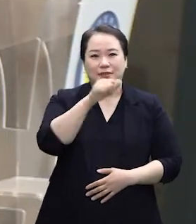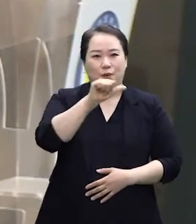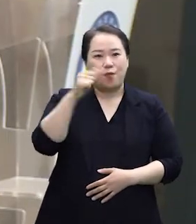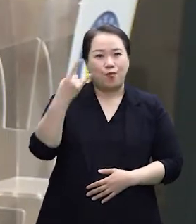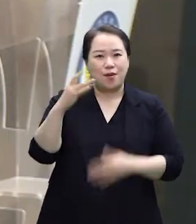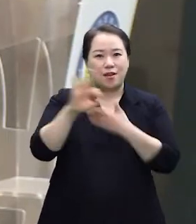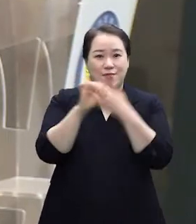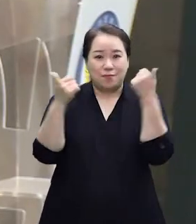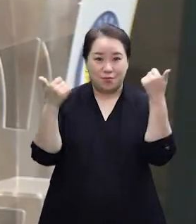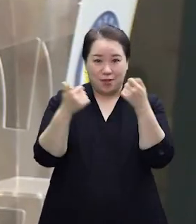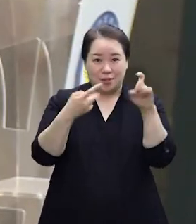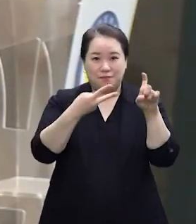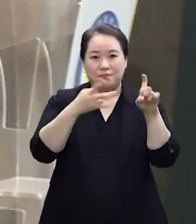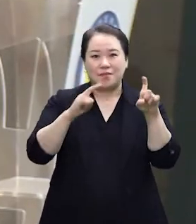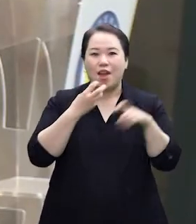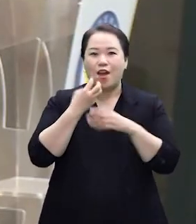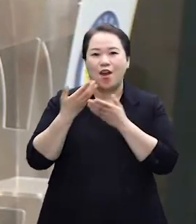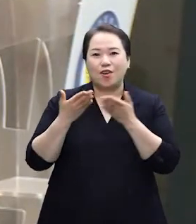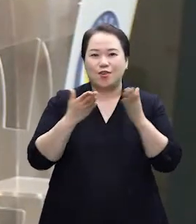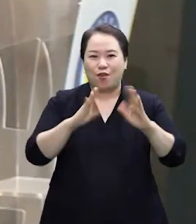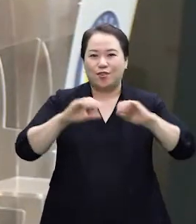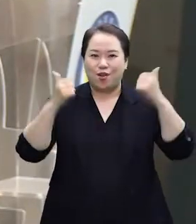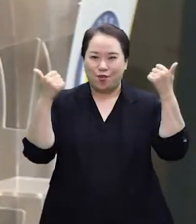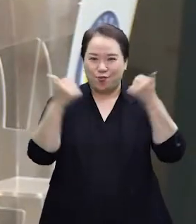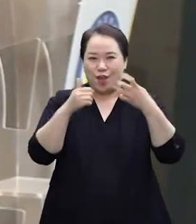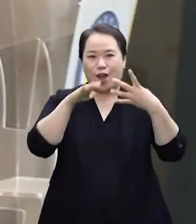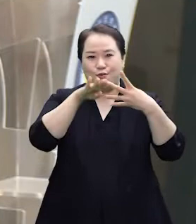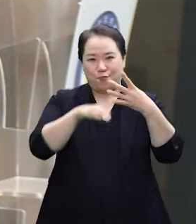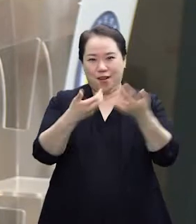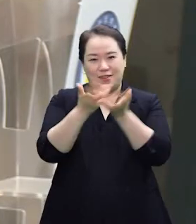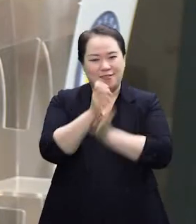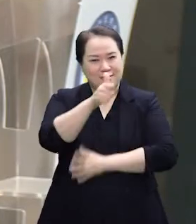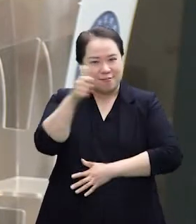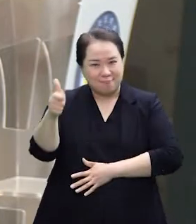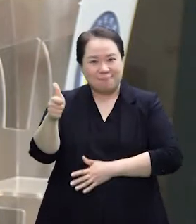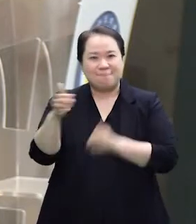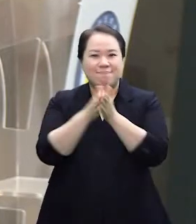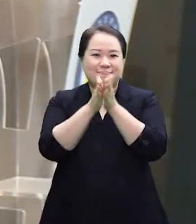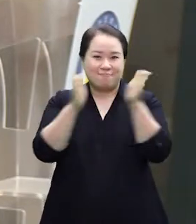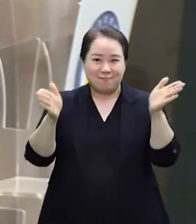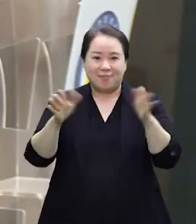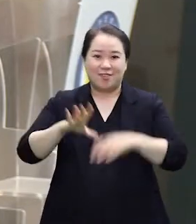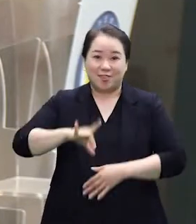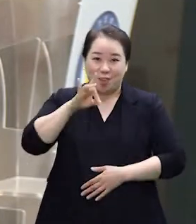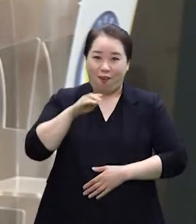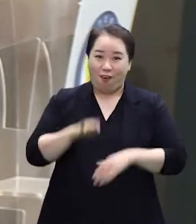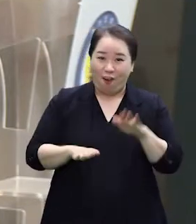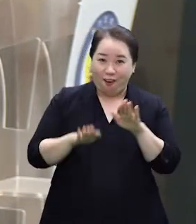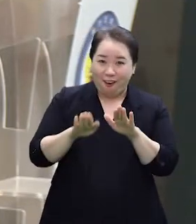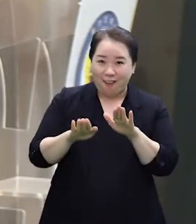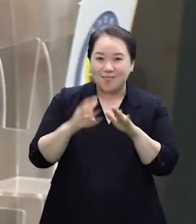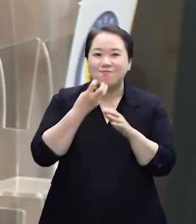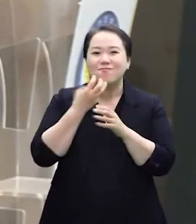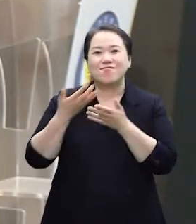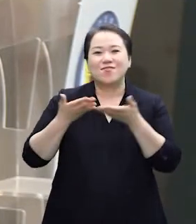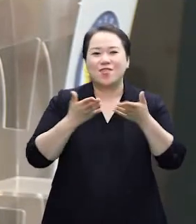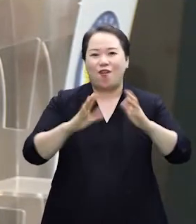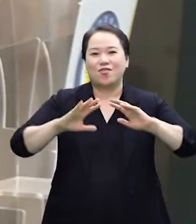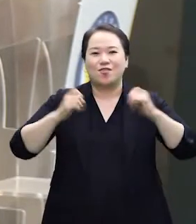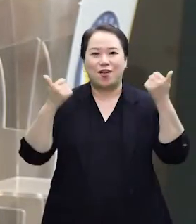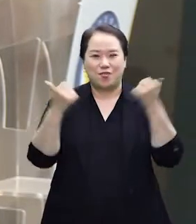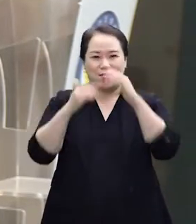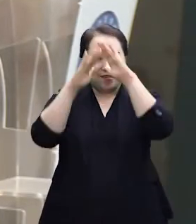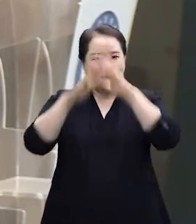제345회 임시회에서 제10대 경기도의회의 후반기 의장단이 출범했습니다. 첫걸음을 내디딘 제10대 후반기 경기도의회의